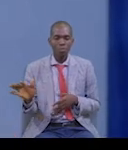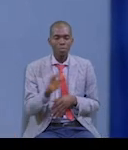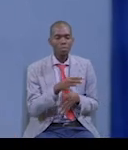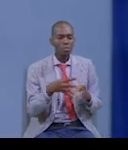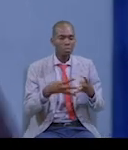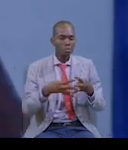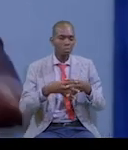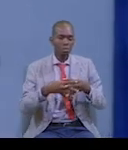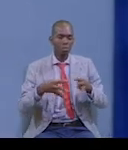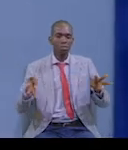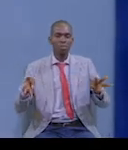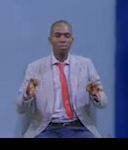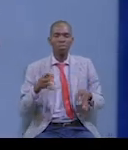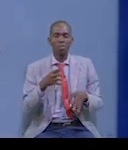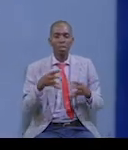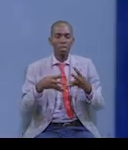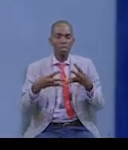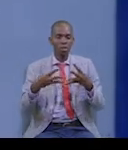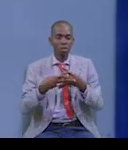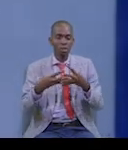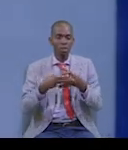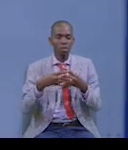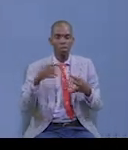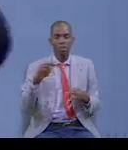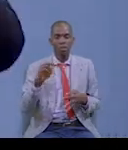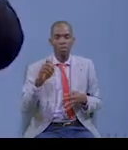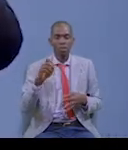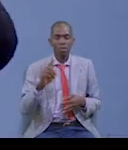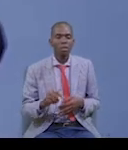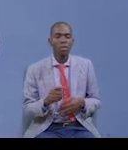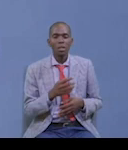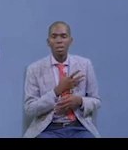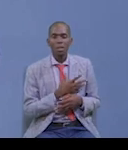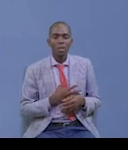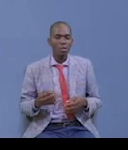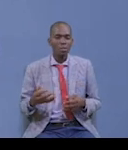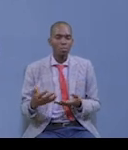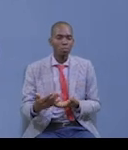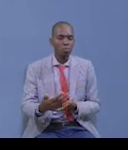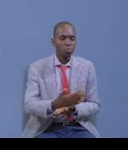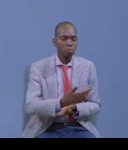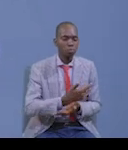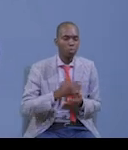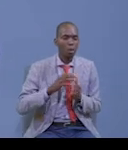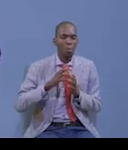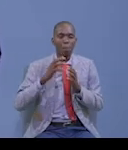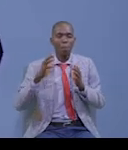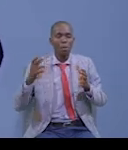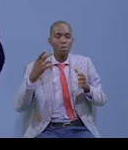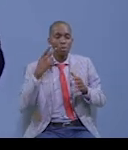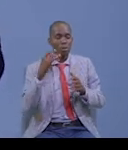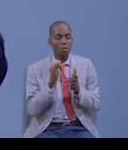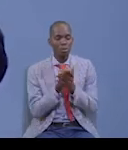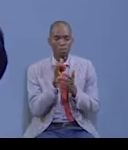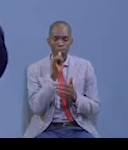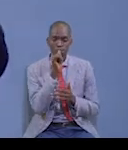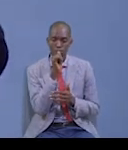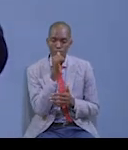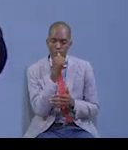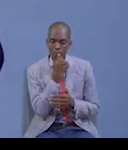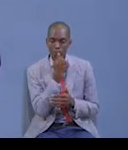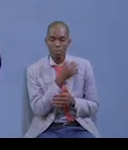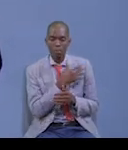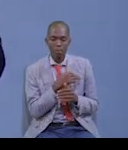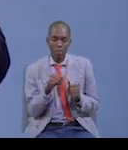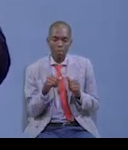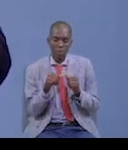వేశారు. And they caught much. వారు అధికముగా చేపలు పట్టారు. Perseverance in life, it was makes us to